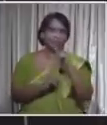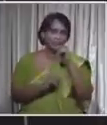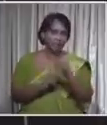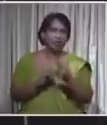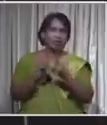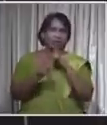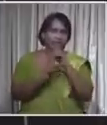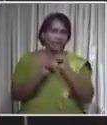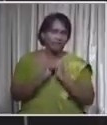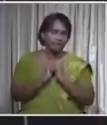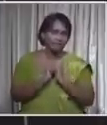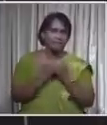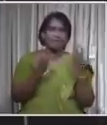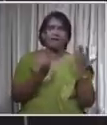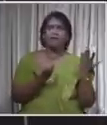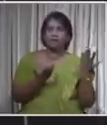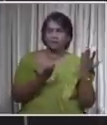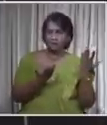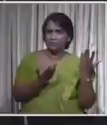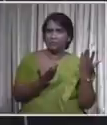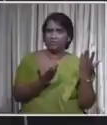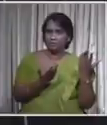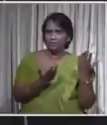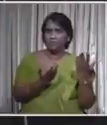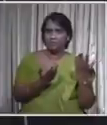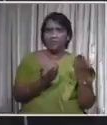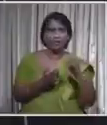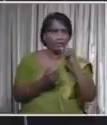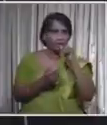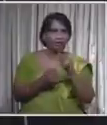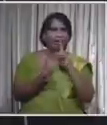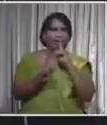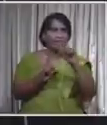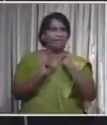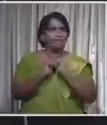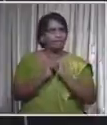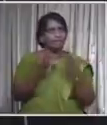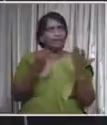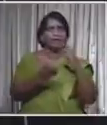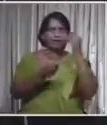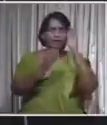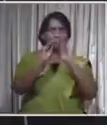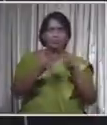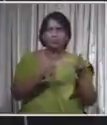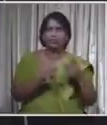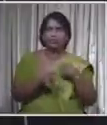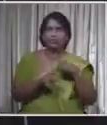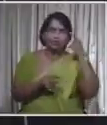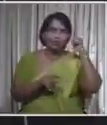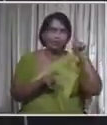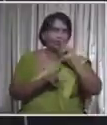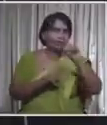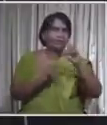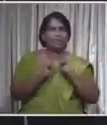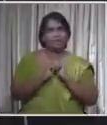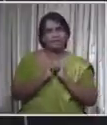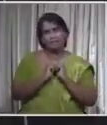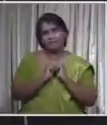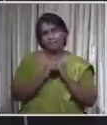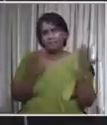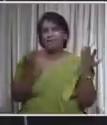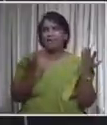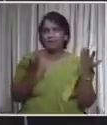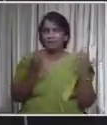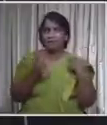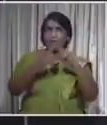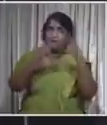කළ යුතු අයවැයක් නම් නෙවෙයි. මේක ඇත්තටම කතා කරලා වැඩක් නැහැ. මම නම් කතා කරන්න යන්නෙත් නැහැ. ඊට වැඩිය